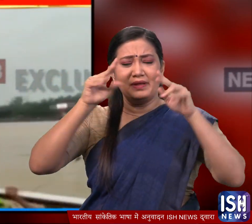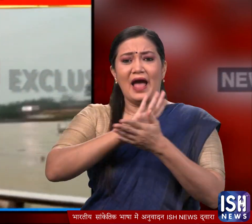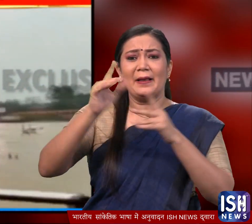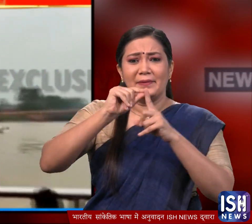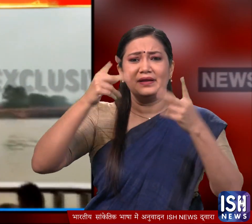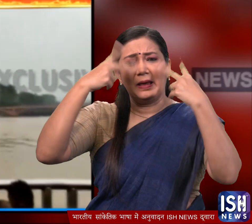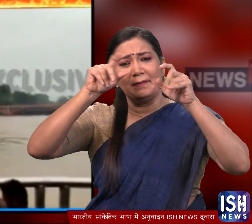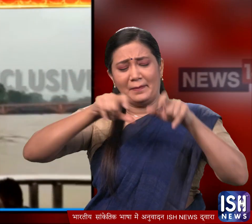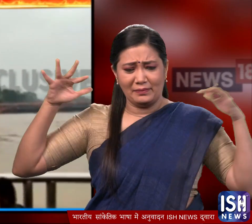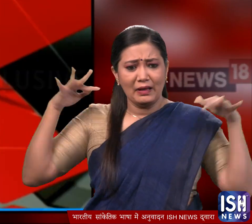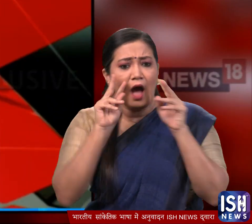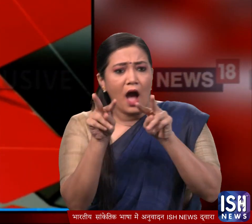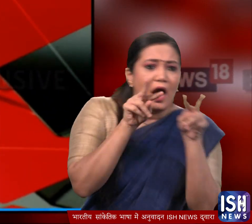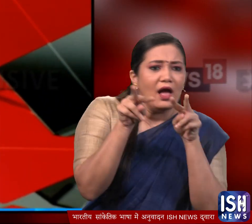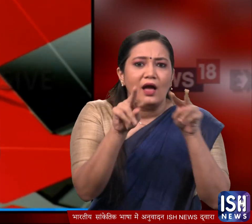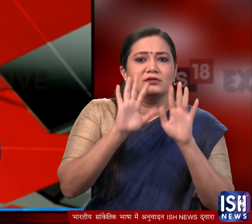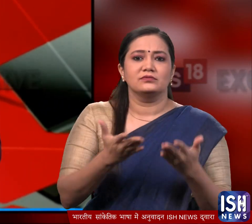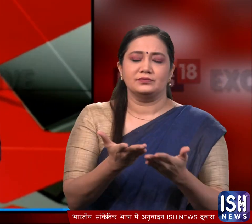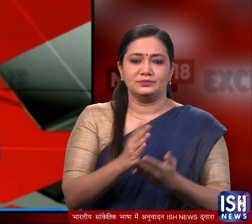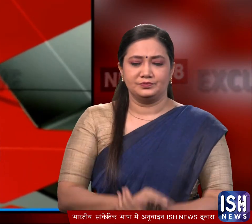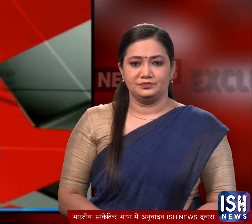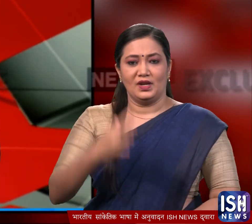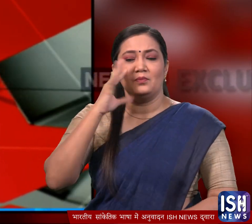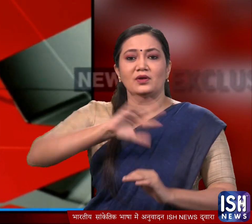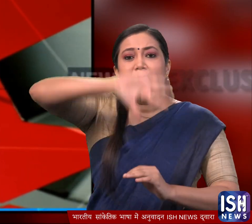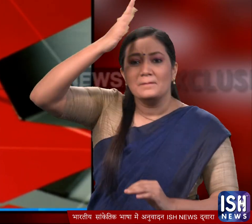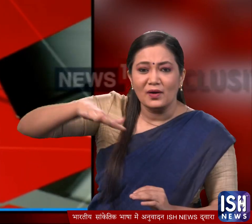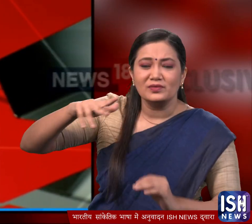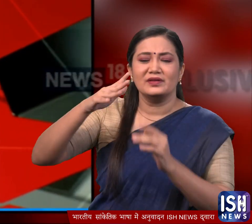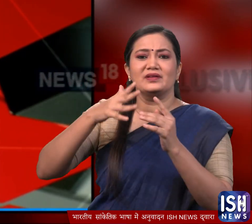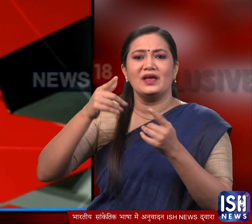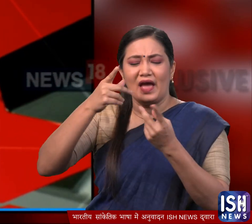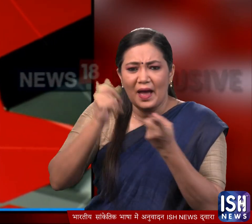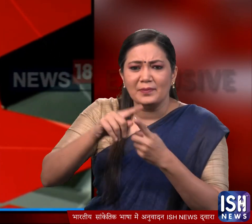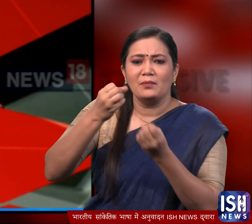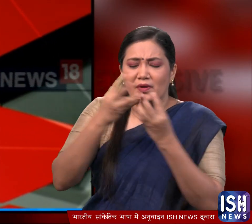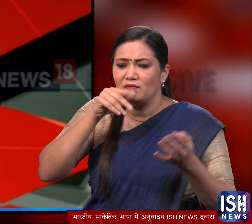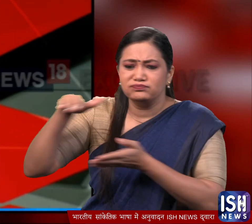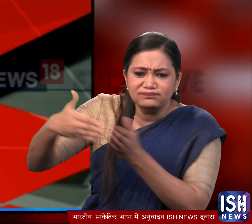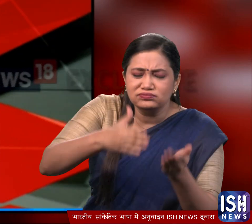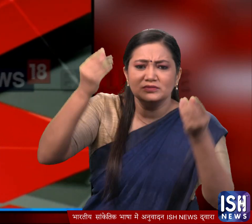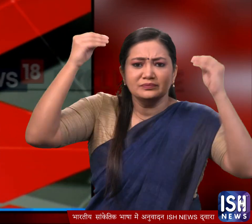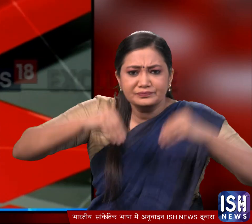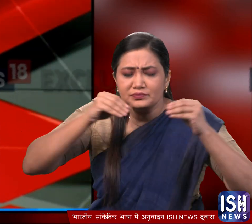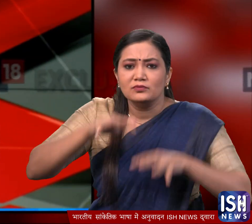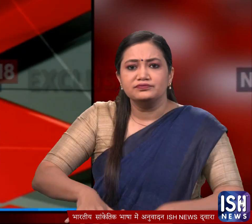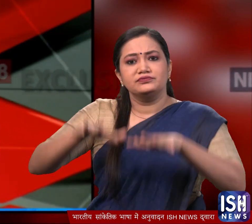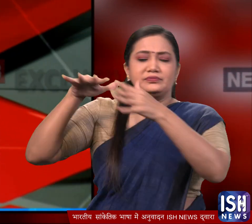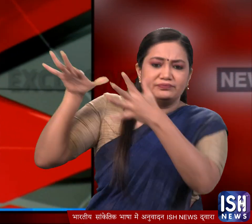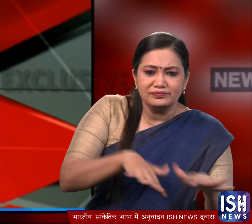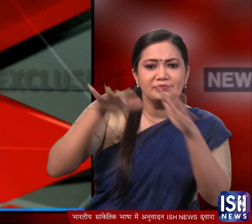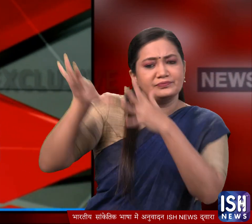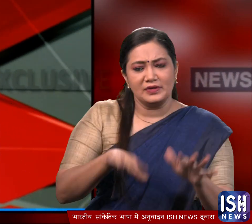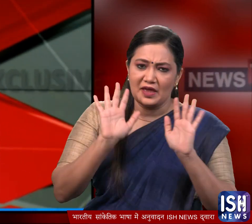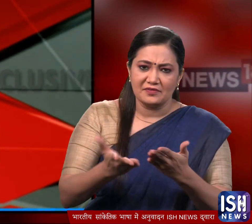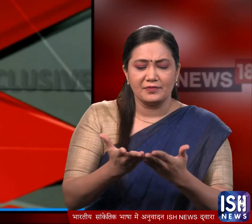में सैकड़ों लोगों की भीड़ भी जुट गई। सौभाग्य की बात है कि पहाड़ी इलाकों में बहुत सी बरसाती नदियों में सिर्फ बारिश होने पर पानी का बहाव होता है, इसलिए इन नदियों